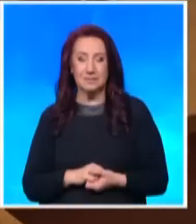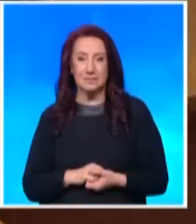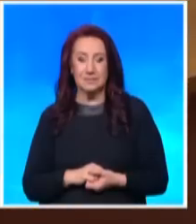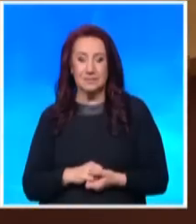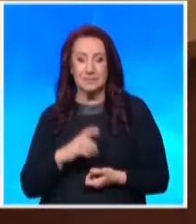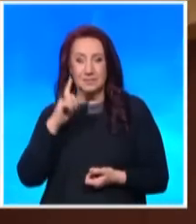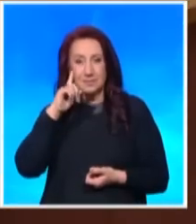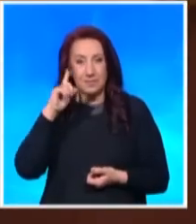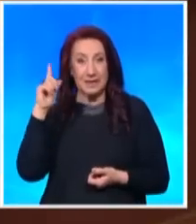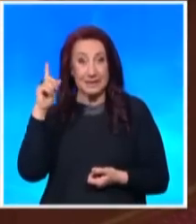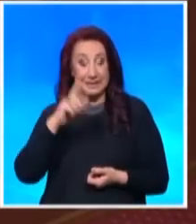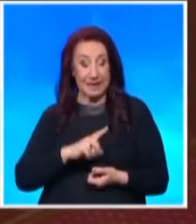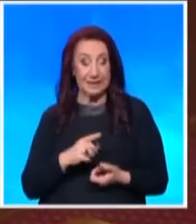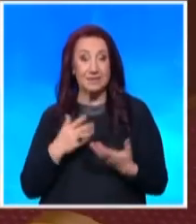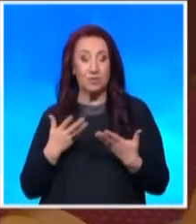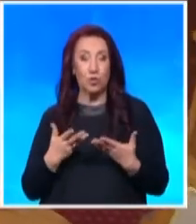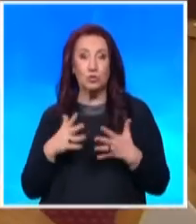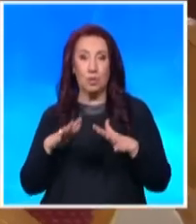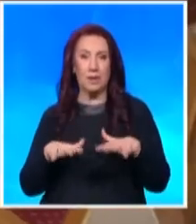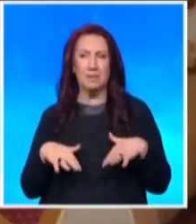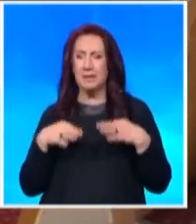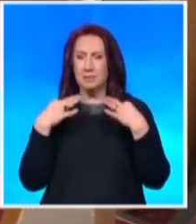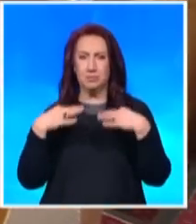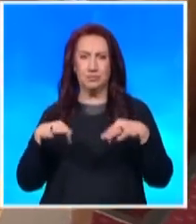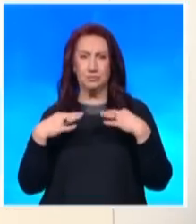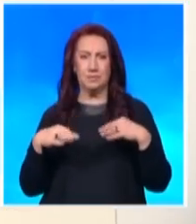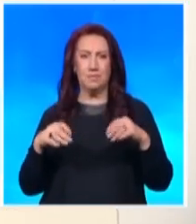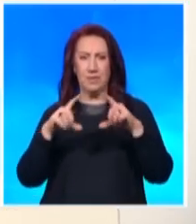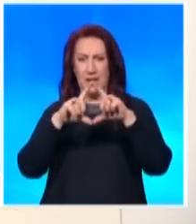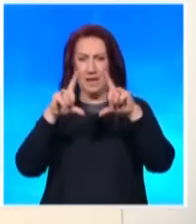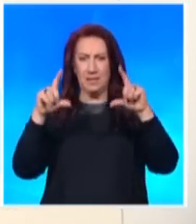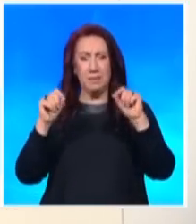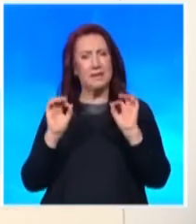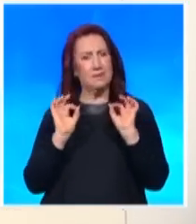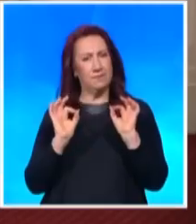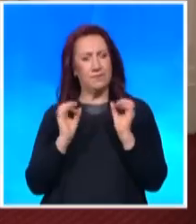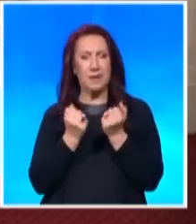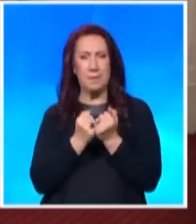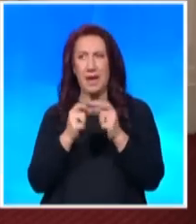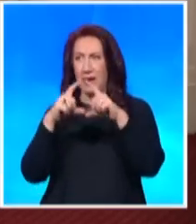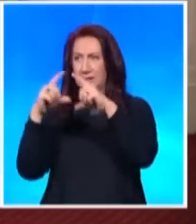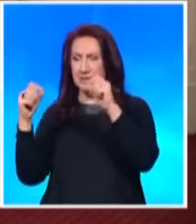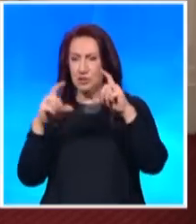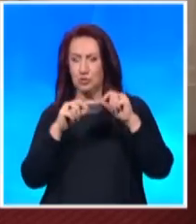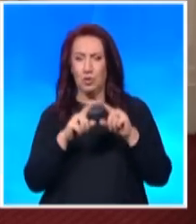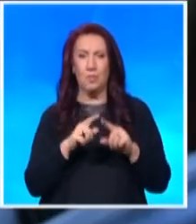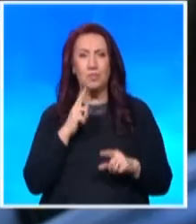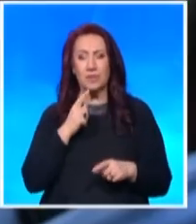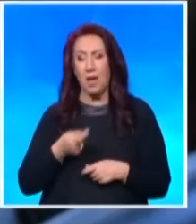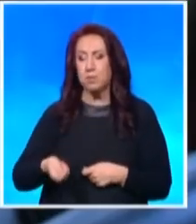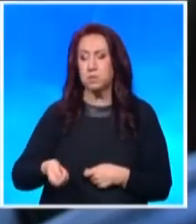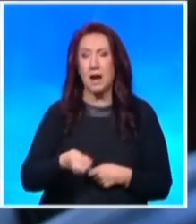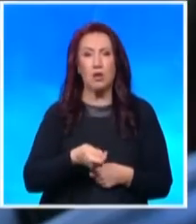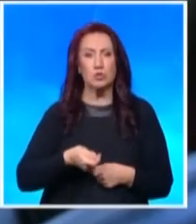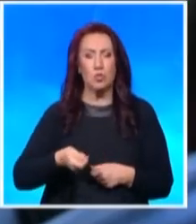Денят, в който Народното събрание опустя, табелите на парламентарните групи са на местата си, а прахосмукачките за мокета все още